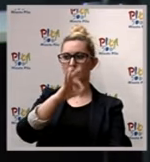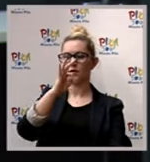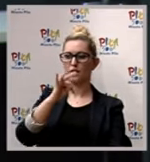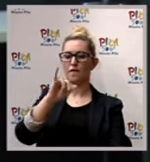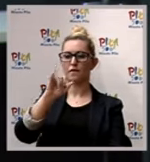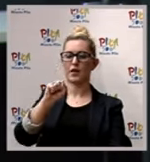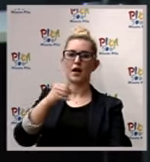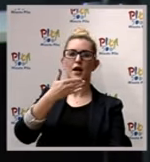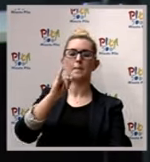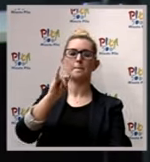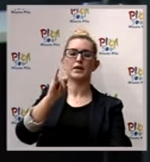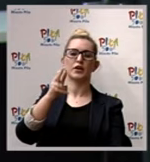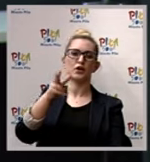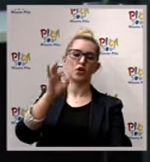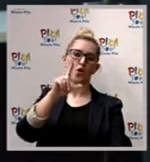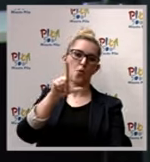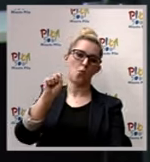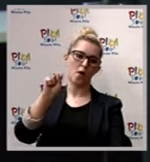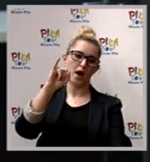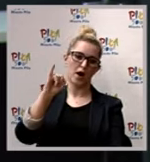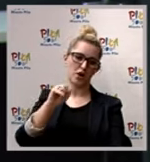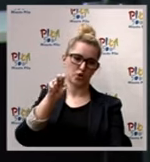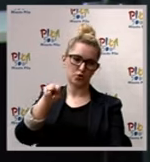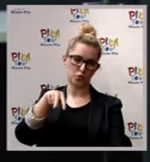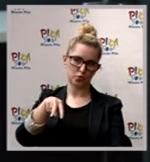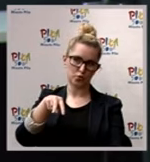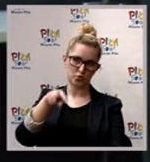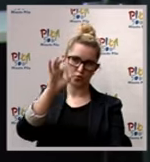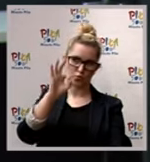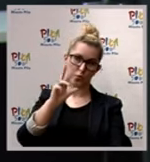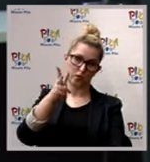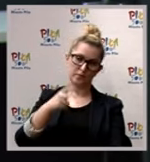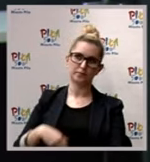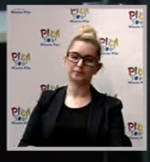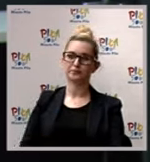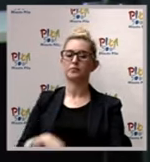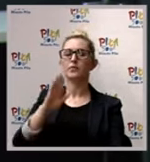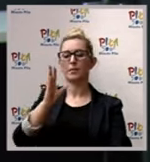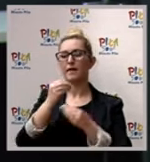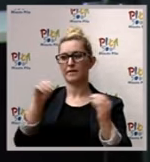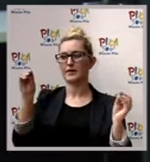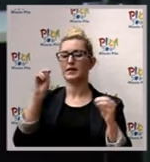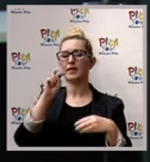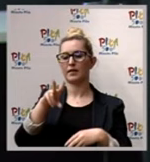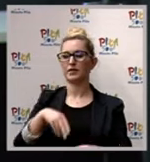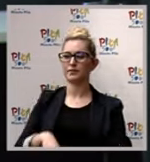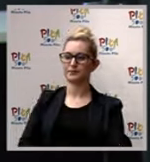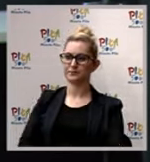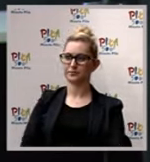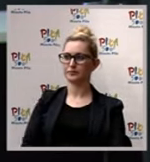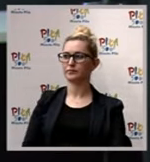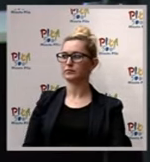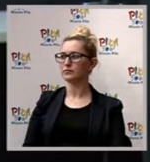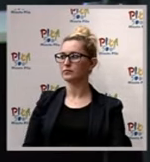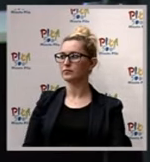Komisja skrutacyjna stwierdza, że kandydatka Irena Zofia Mikołajczuk uzyskała więcej głosów za wyborem niż przeciw wyborowi